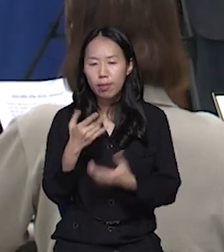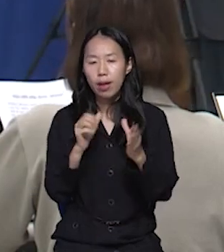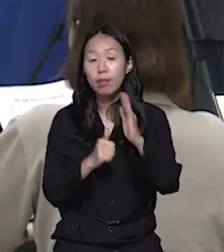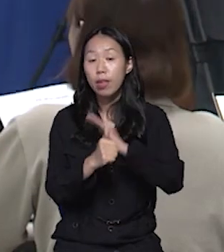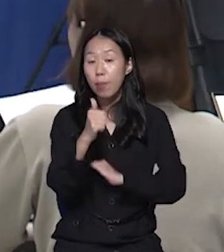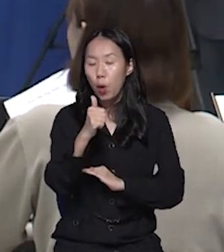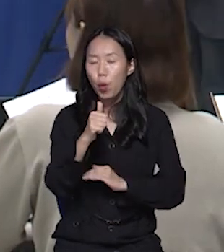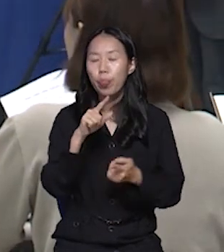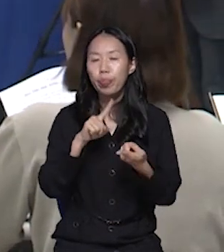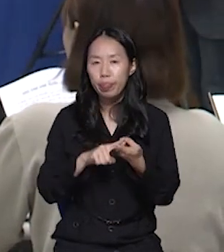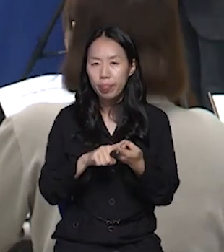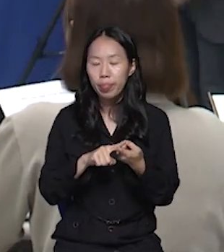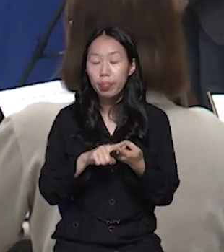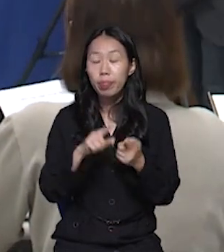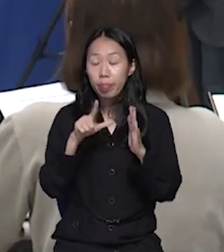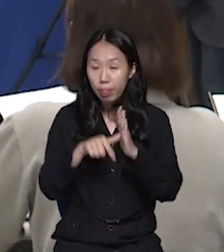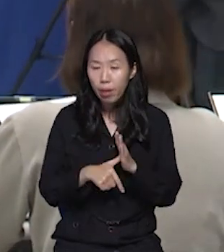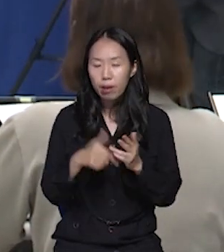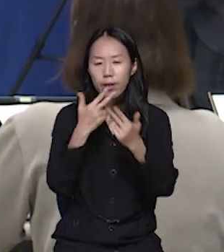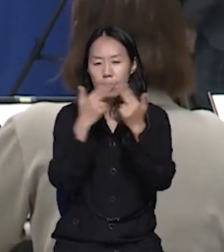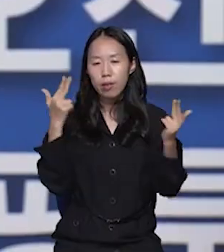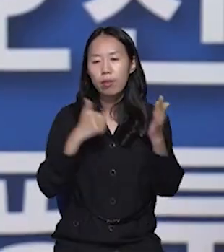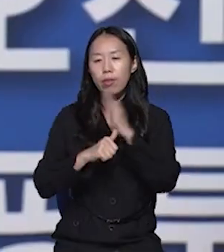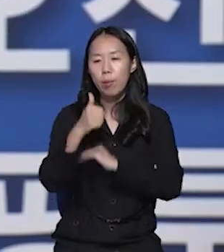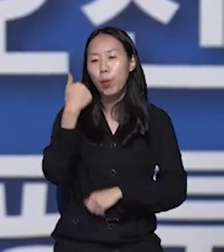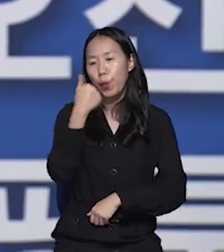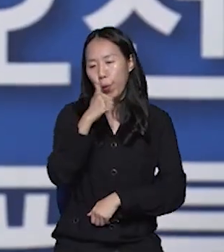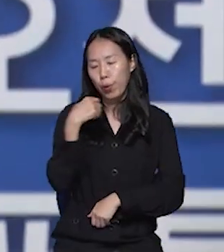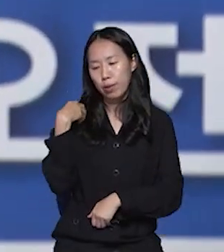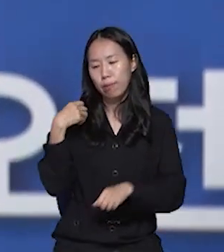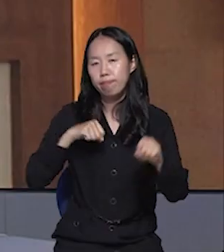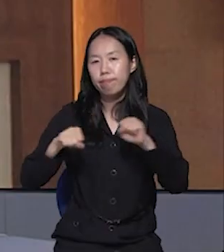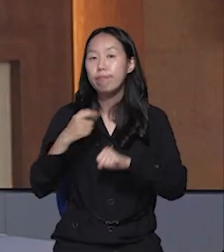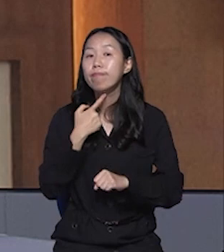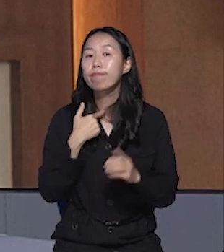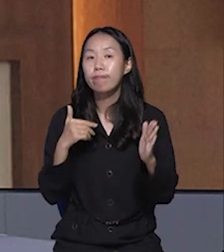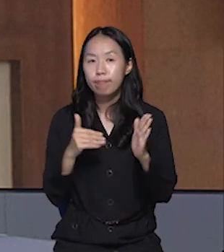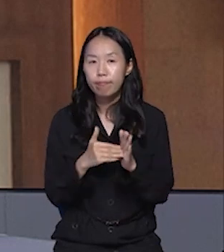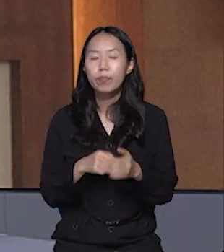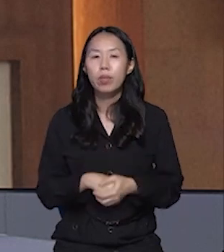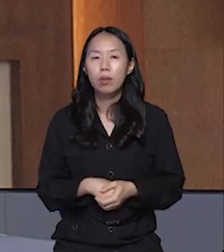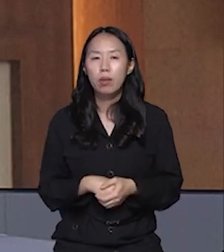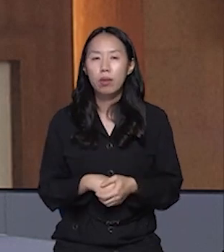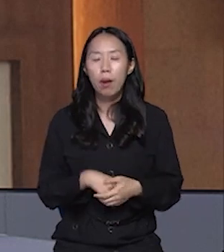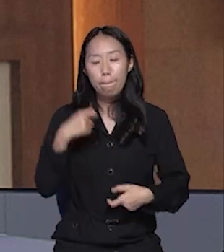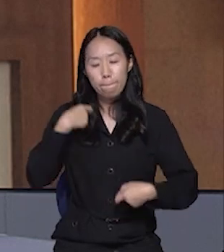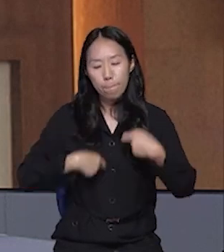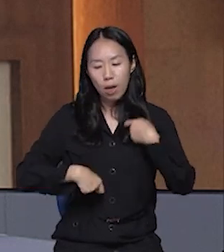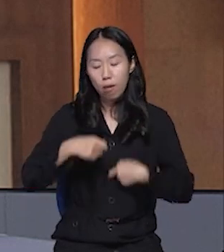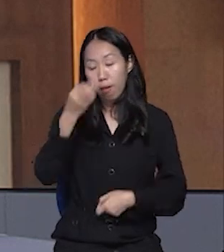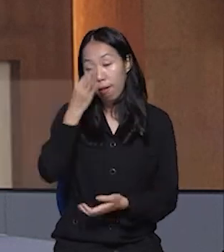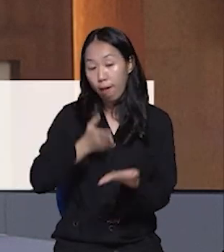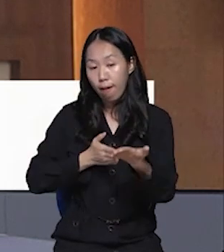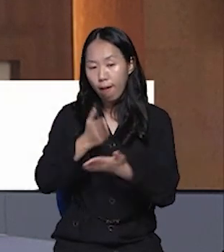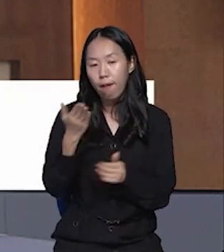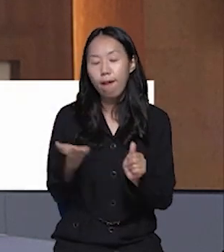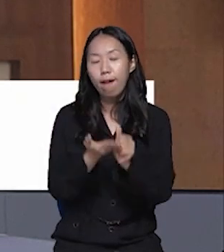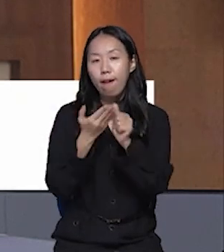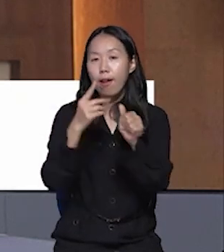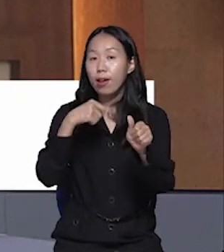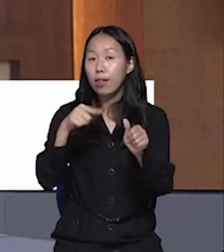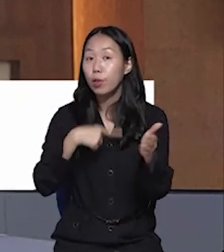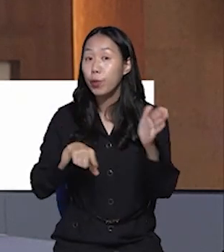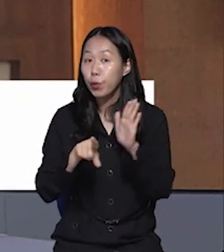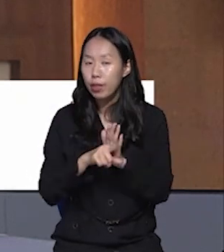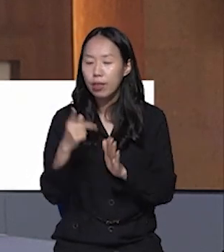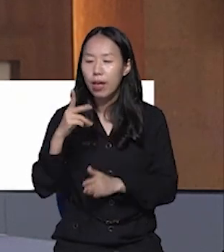선거에서 이재명 후보 대변인 등을 역임했습니다 크리에이터를 발굴하기